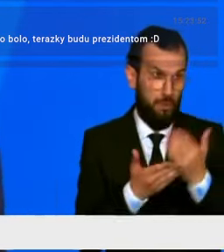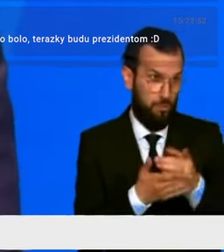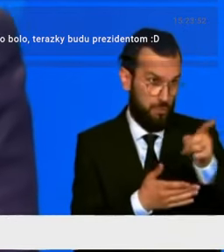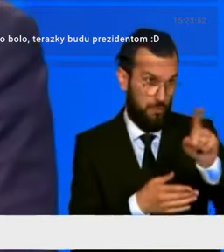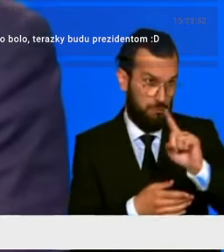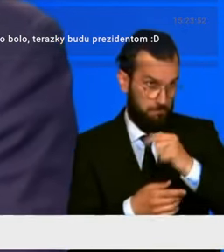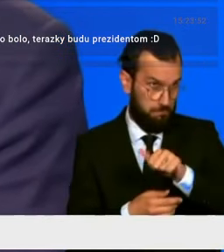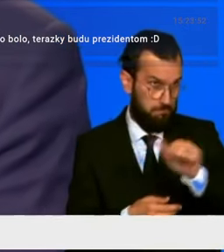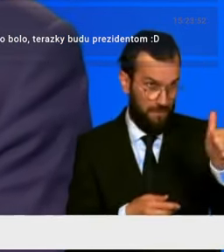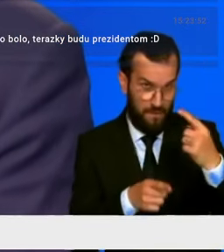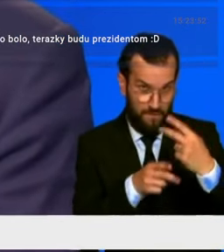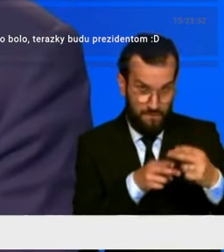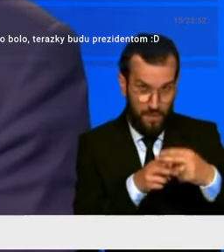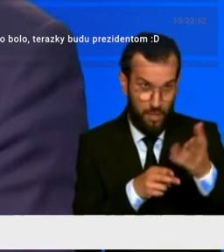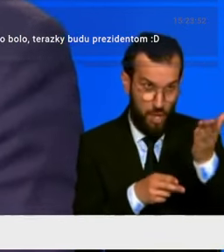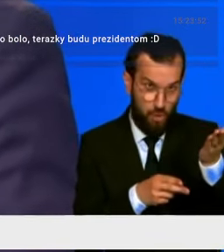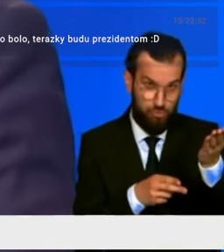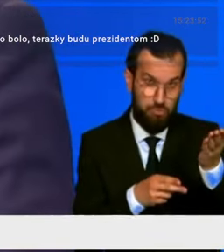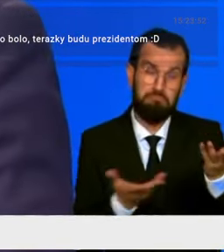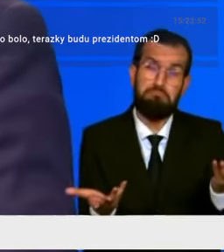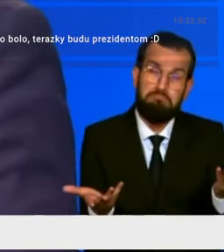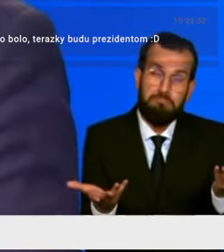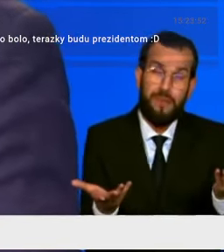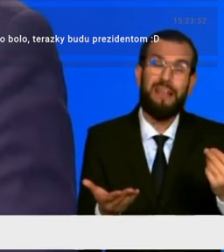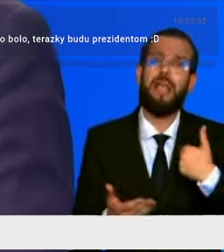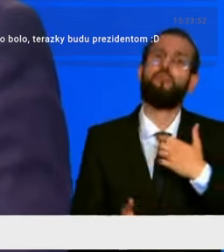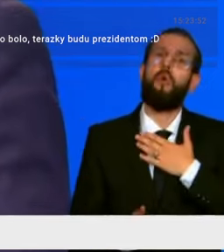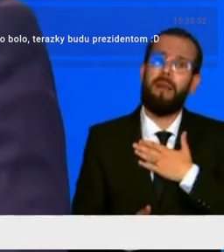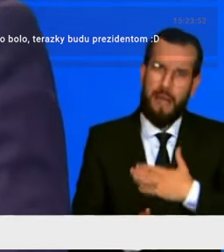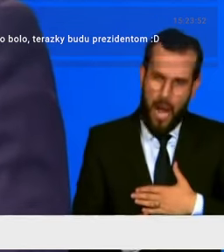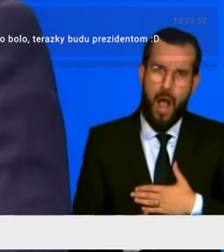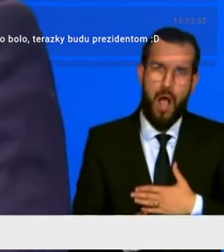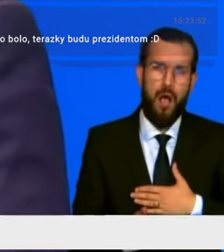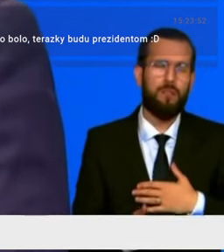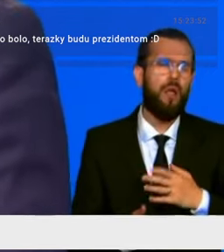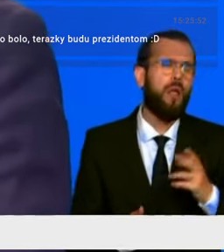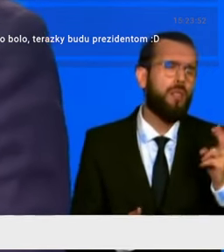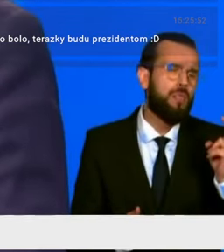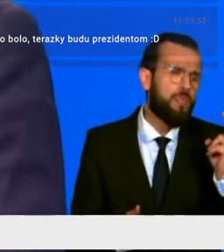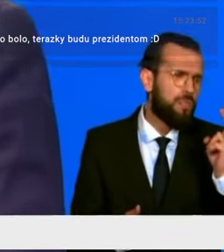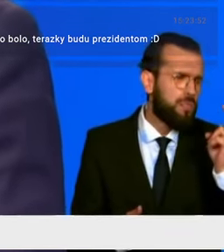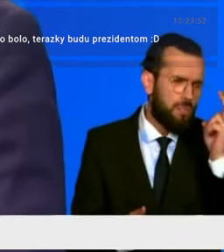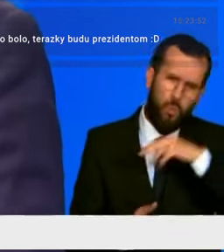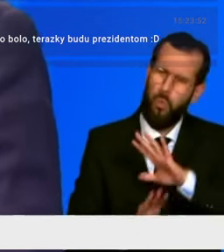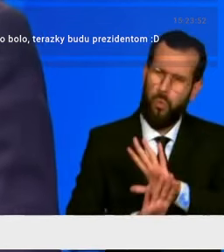vo svojom tábore a ja som rád že ten najhorší politik na slovens